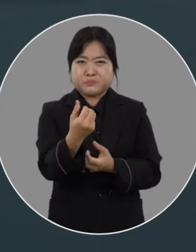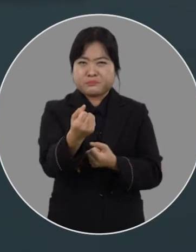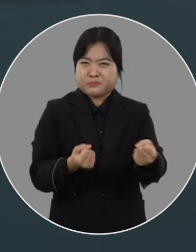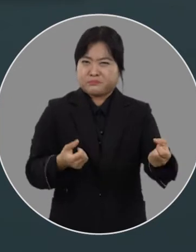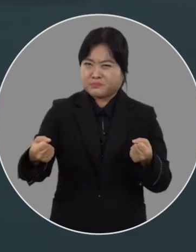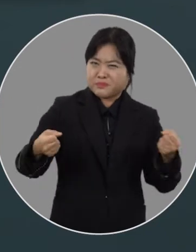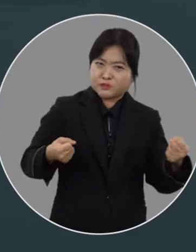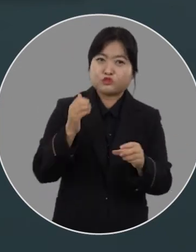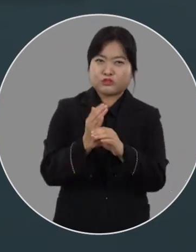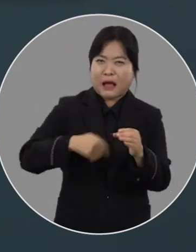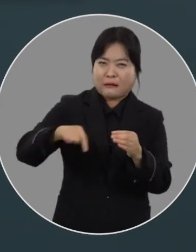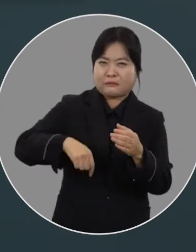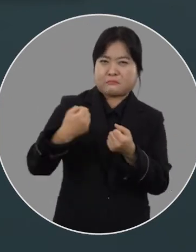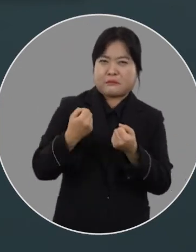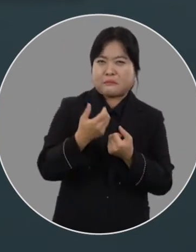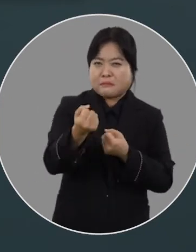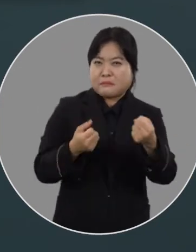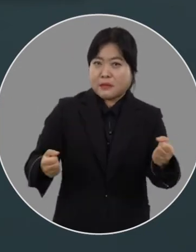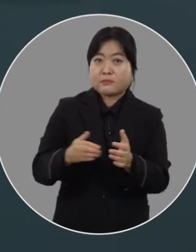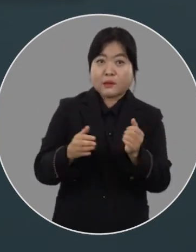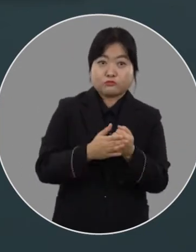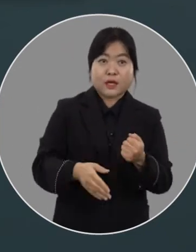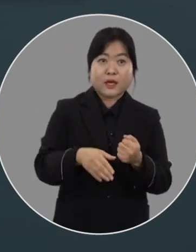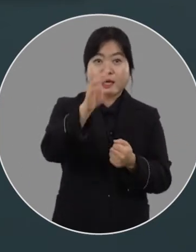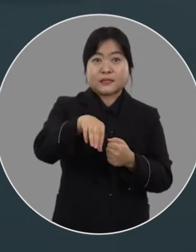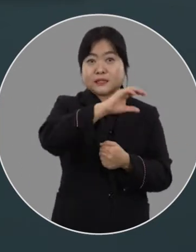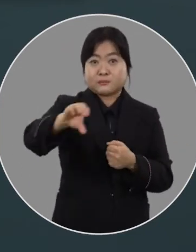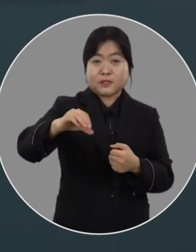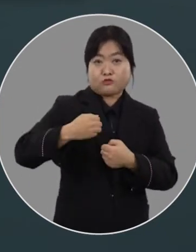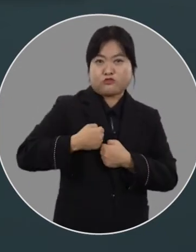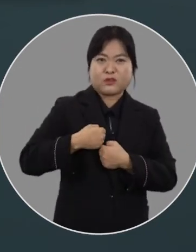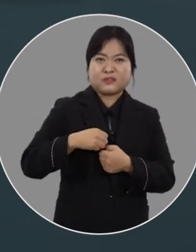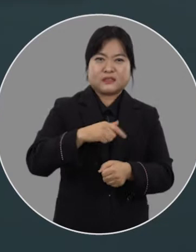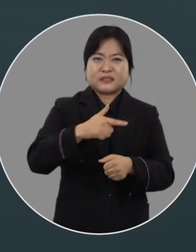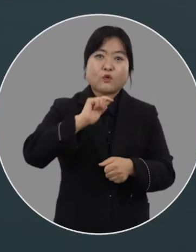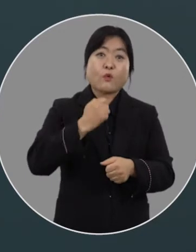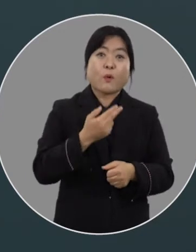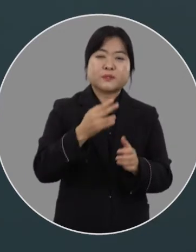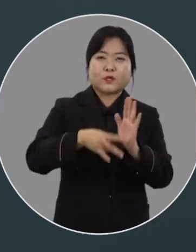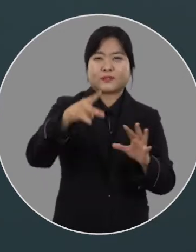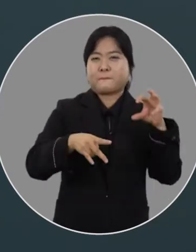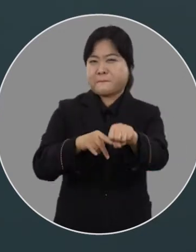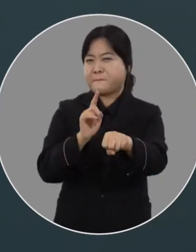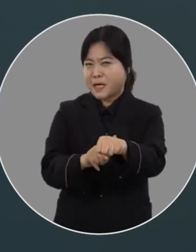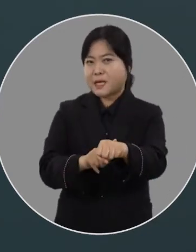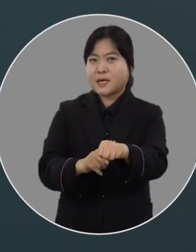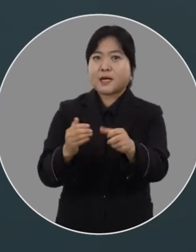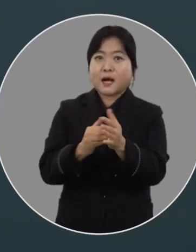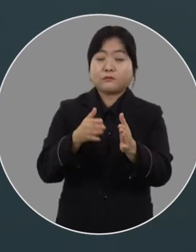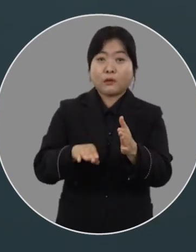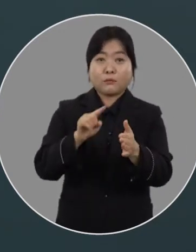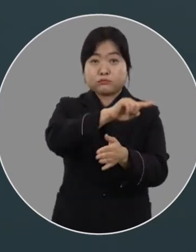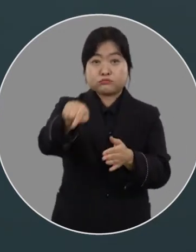있었기 때문에 그리스도교의 십자군은 큰 어려움을 겪지 않고 예루살렘을 점령했지만 그 다음에 당연히 돌아갈 줄